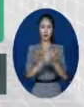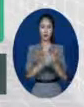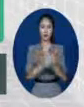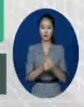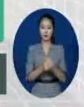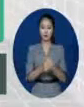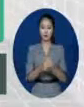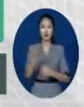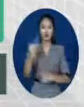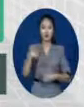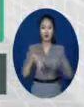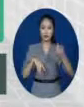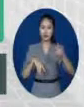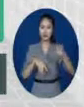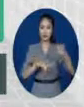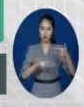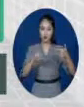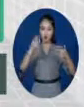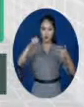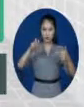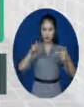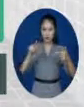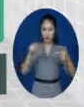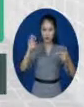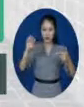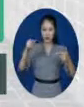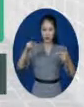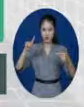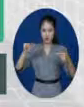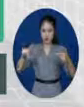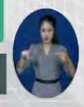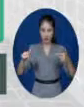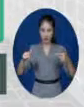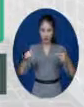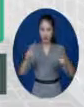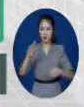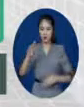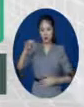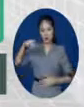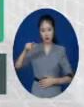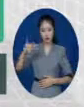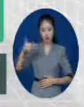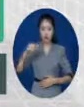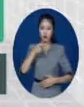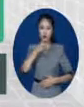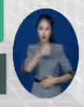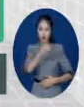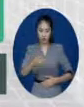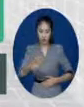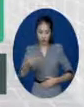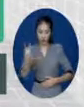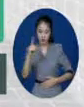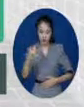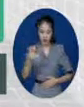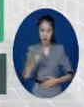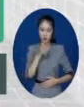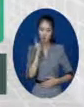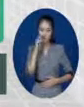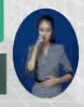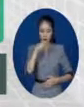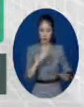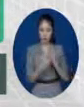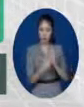선한 씨는 지난 16일 북면 은석초등학교 앞 병천천 상류에서 2015년 수질 오염 사고 방제